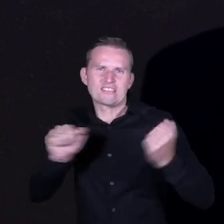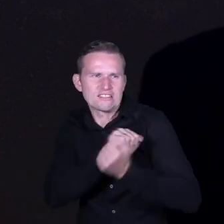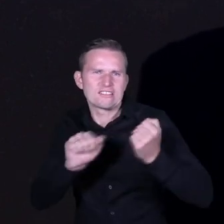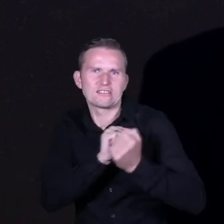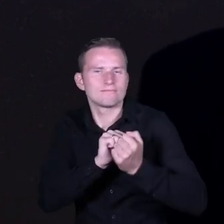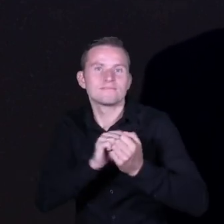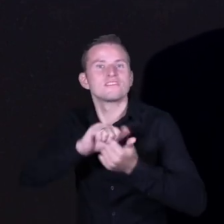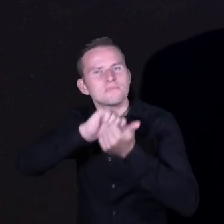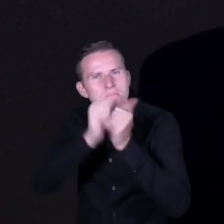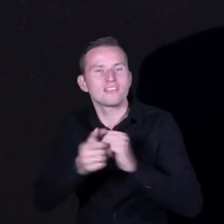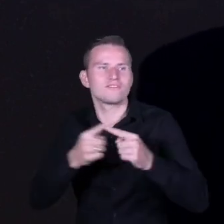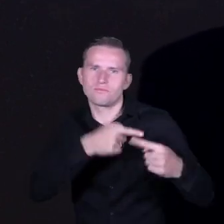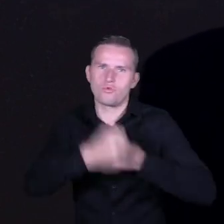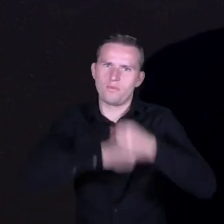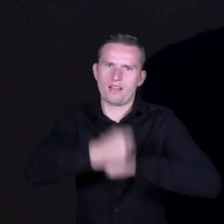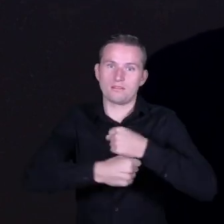daje większe korzyści,